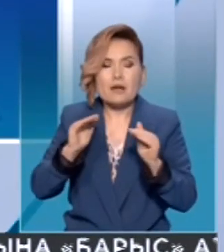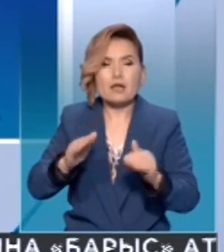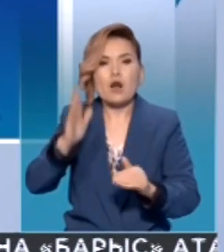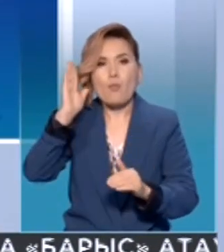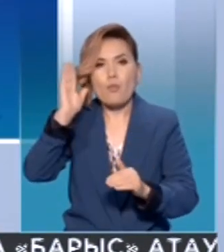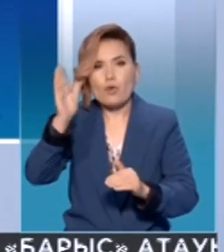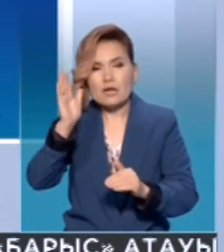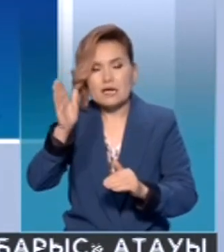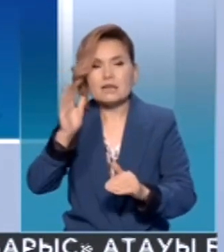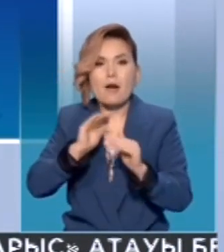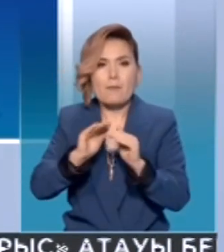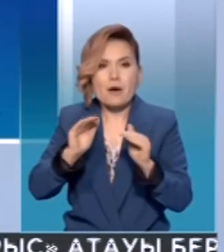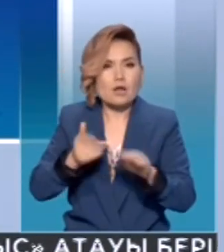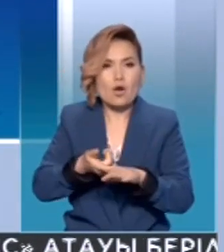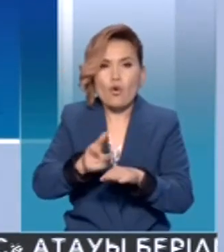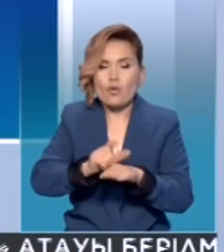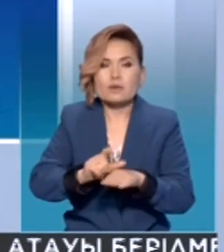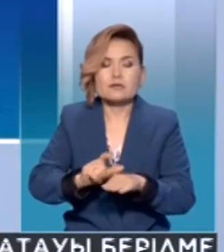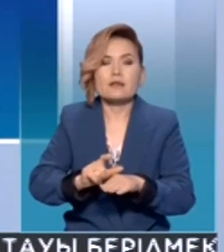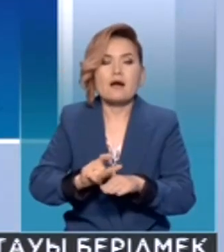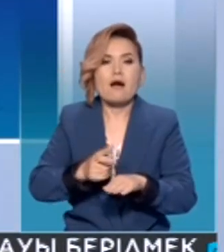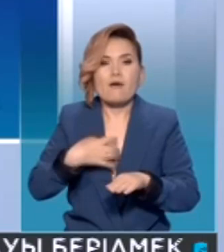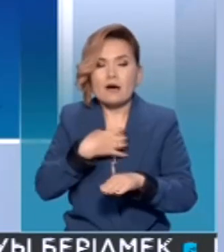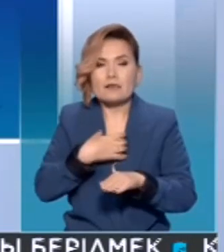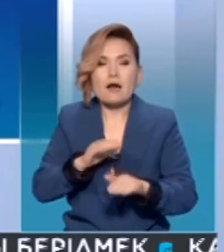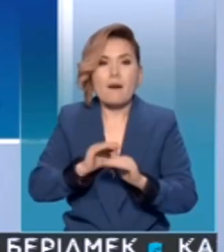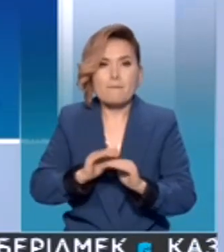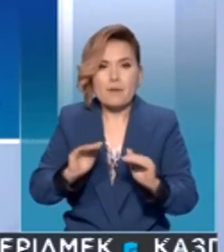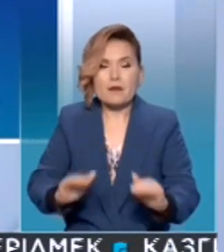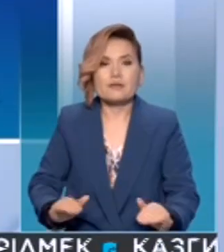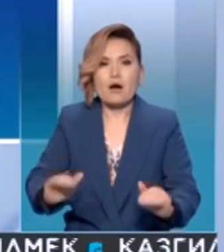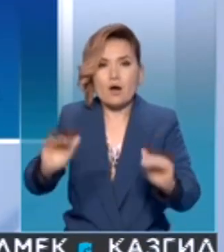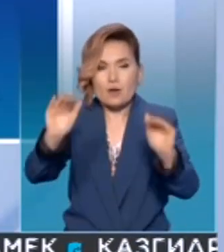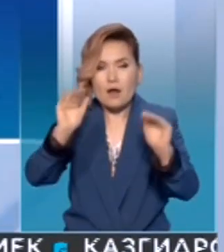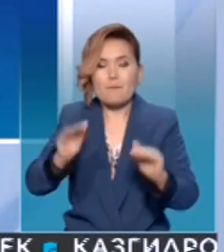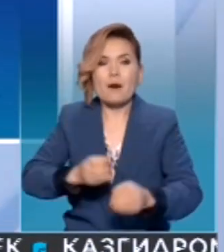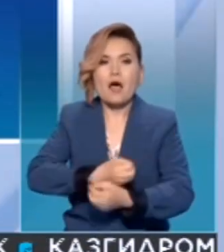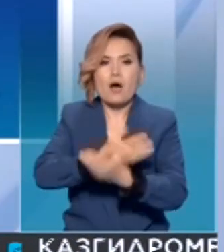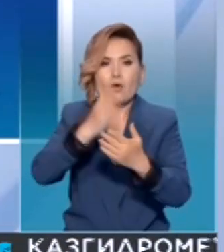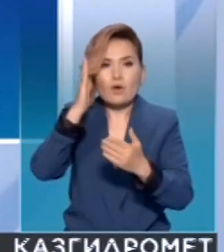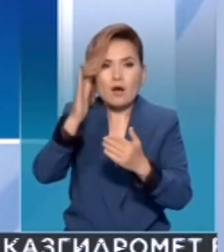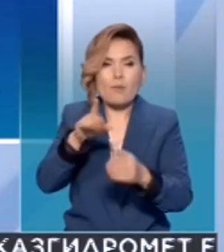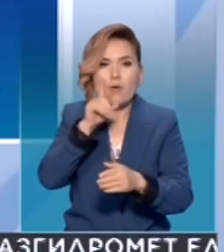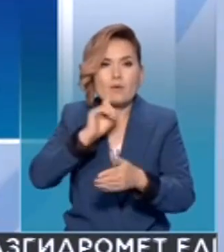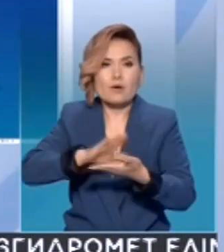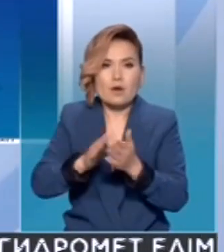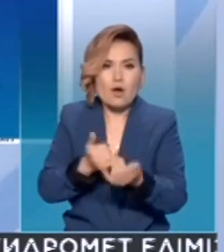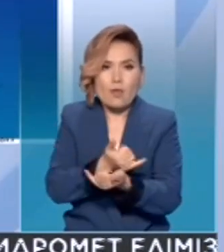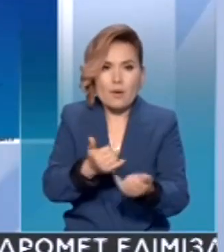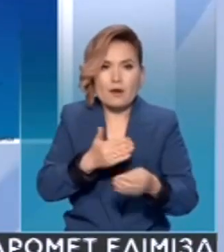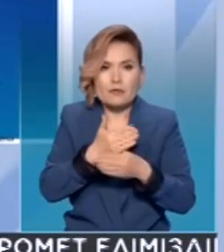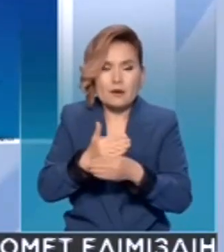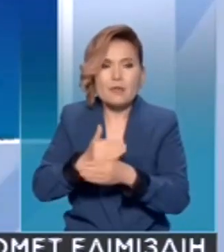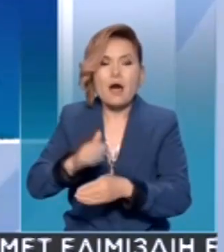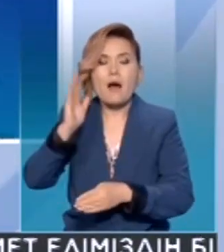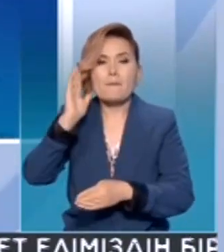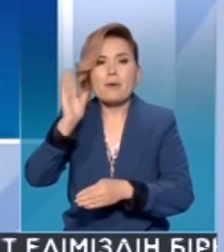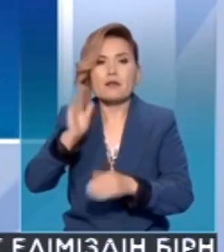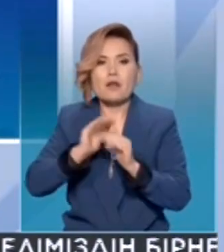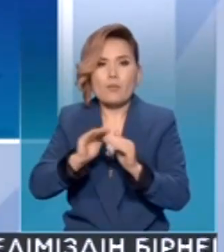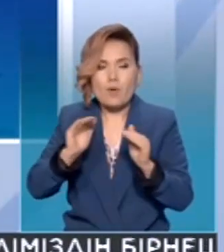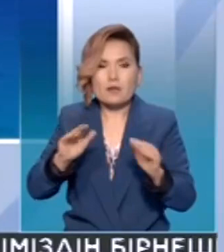ертеңі. Мемлекет өскелең ұрпақтың білімді әрі жан-жақты болып өсу үшін барлық жағдайды жасайды. Балаларымыздың болашағы